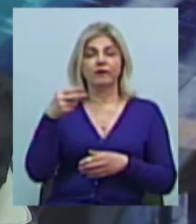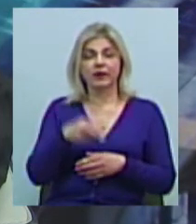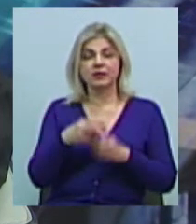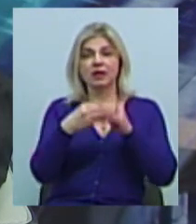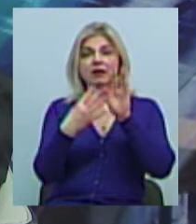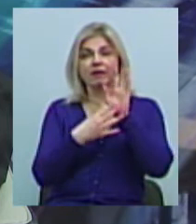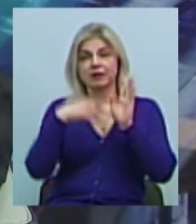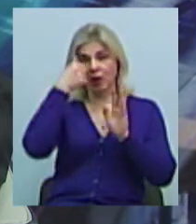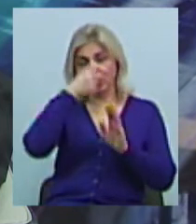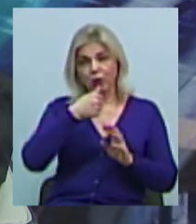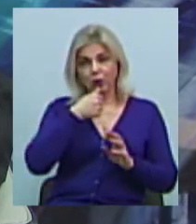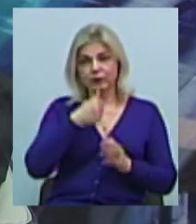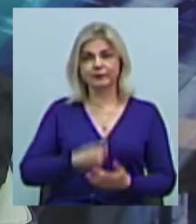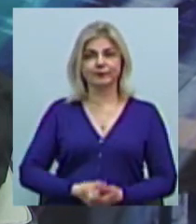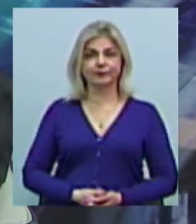2019 року